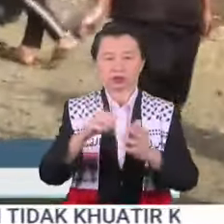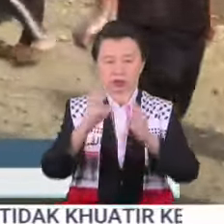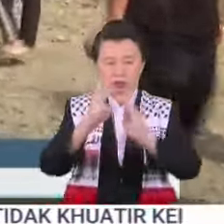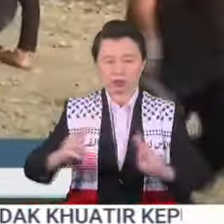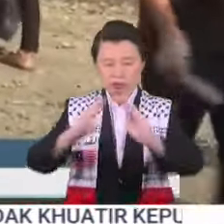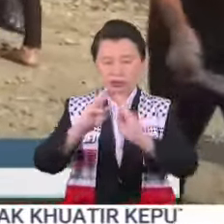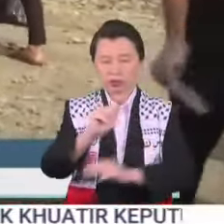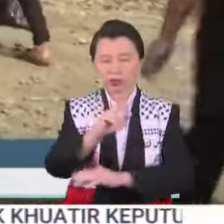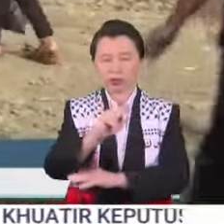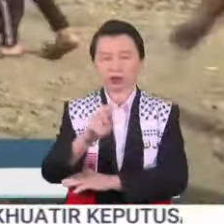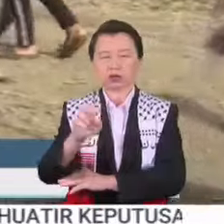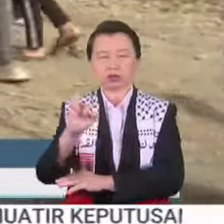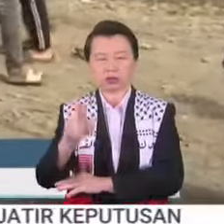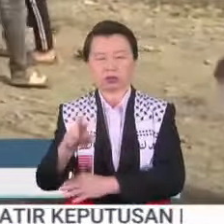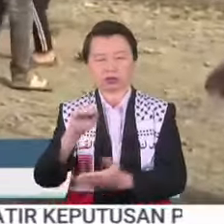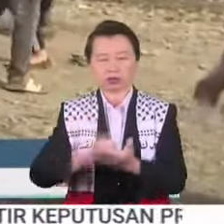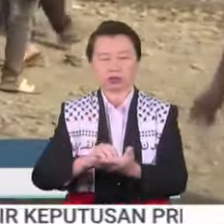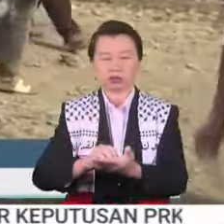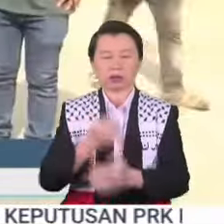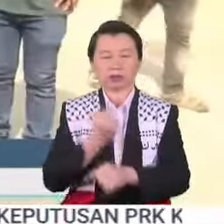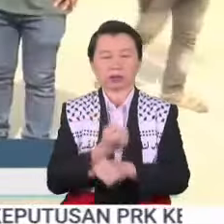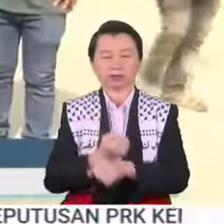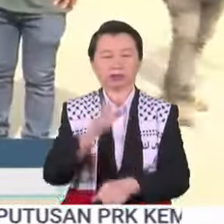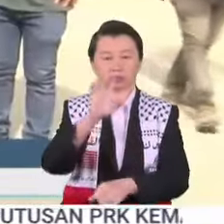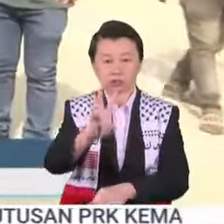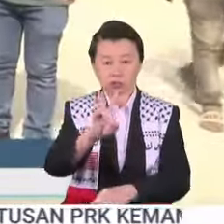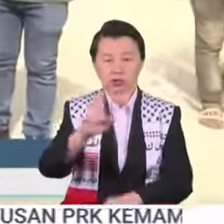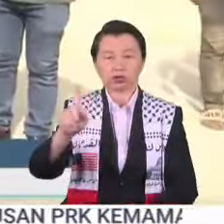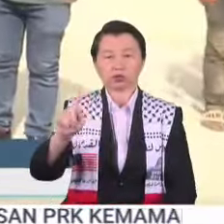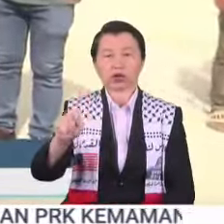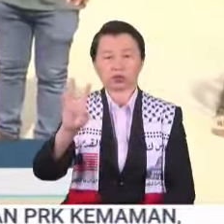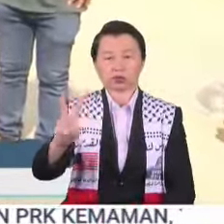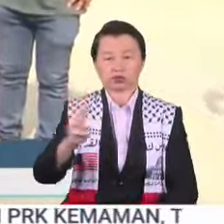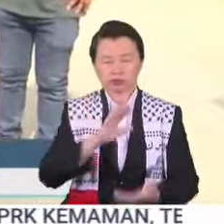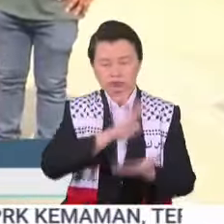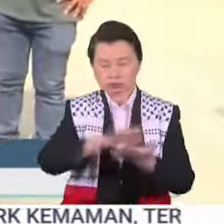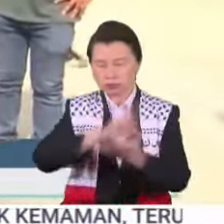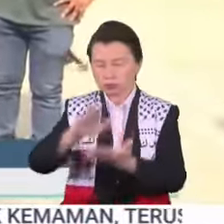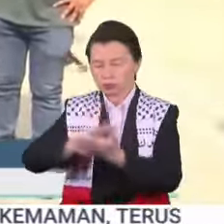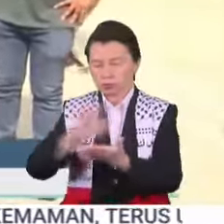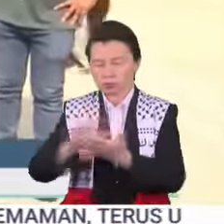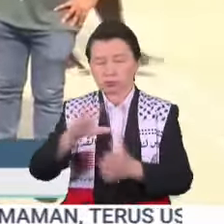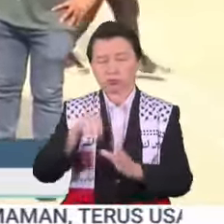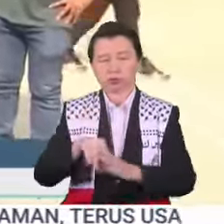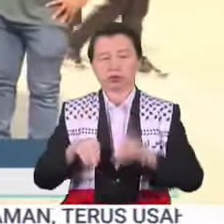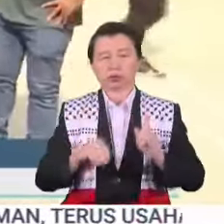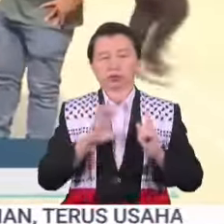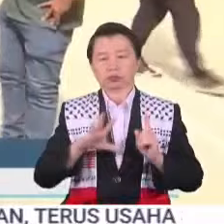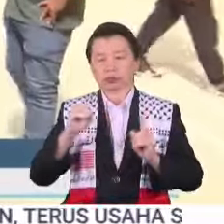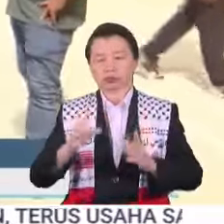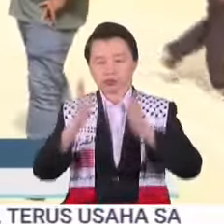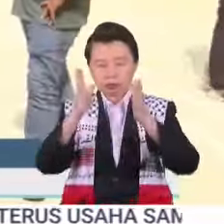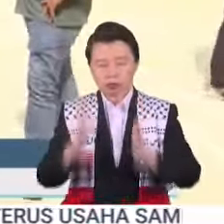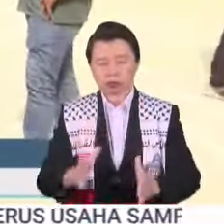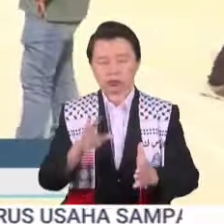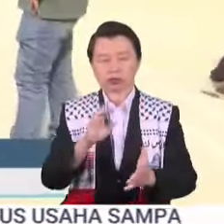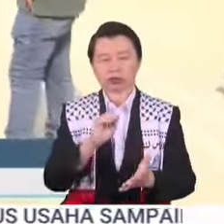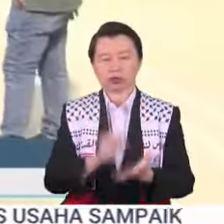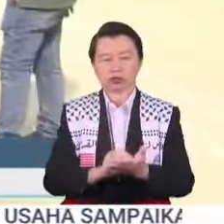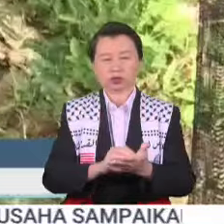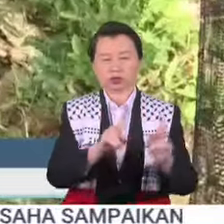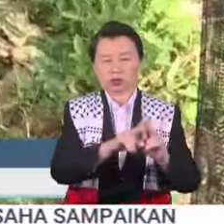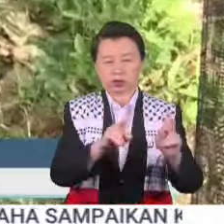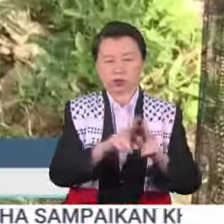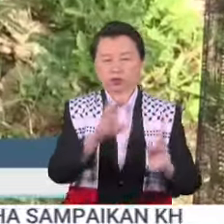Masjid An-Nur Kampung Tinagat Laut Batu Tujuh Tawau. Gotong royong melibatkan 150 penduduk kampung Batu Payung Membalua